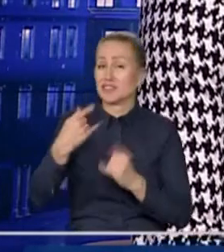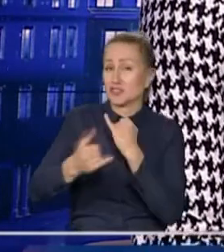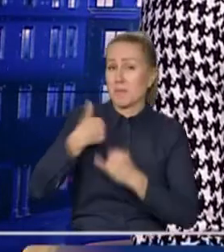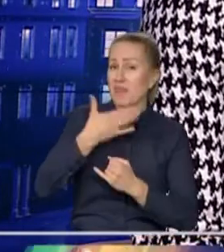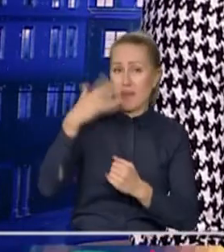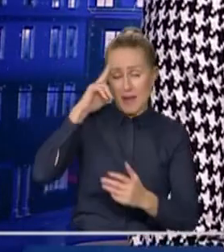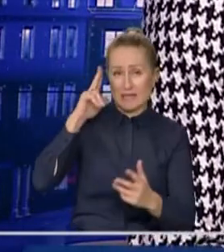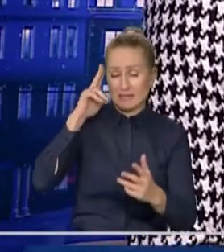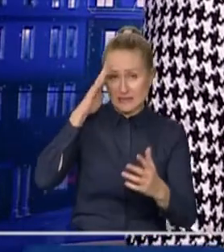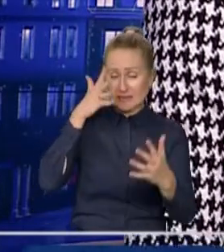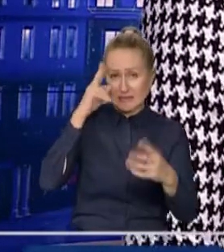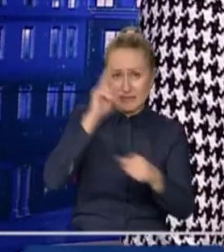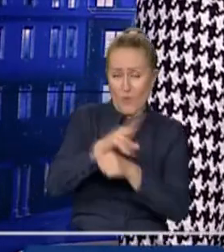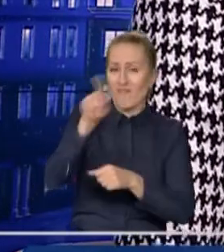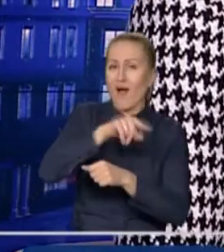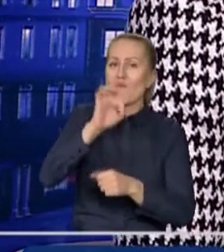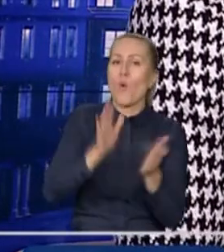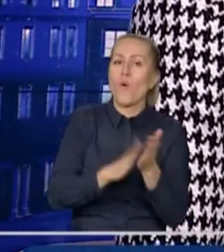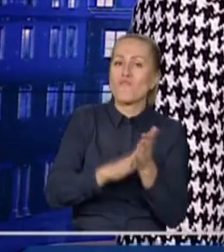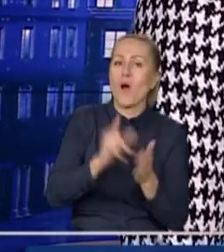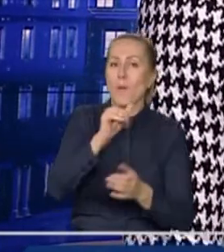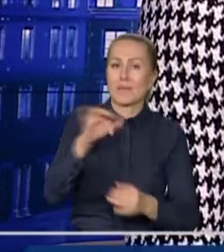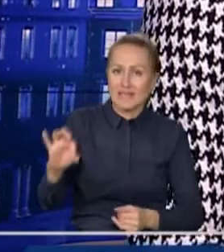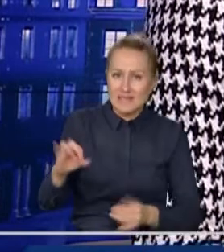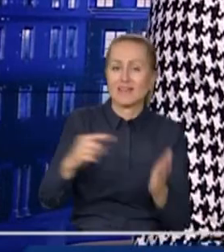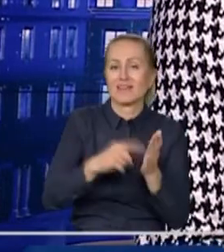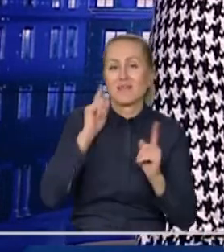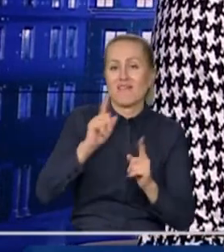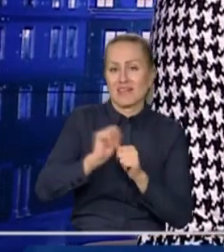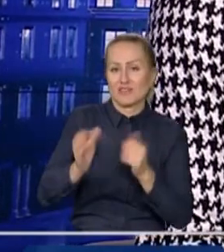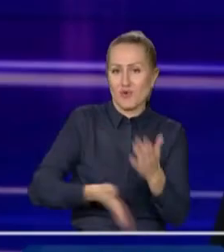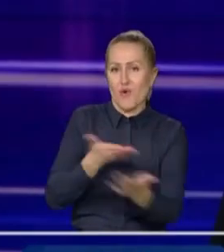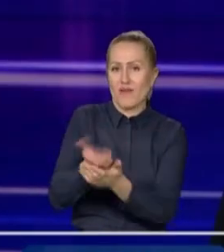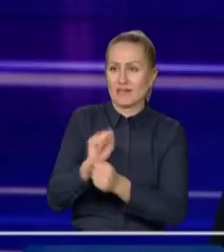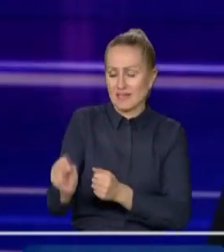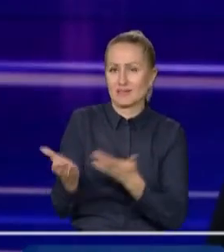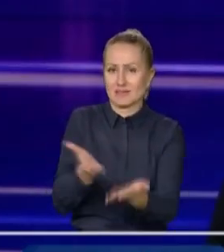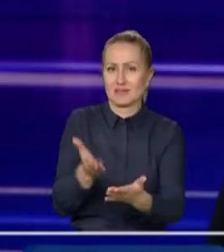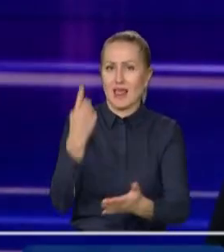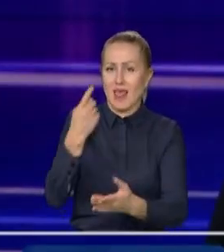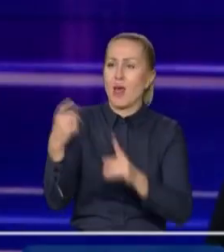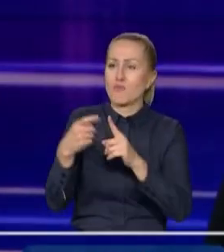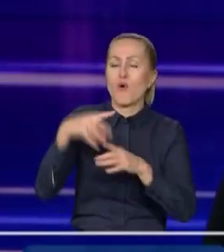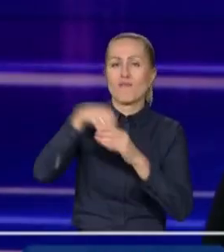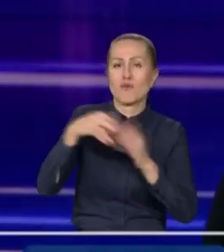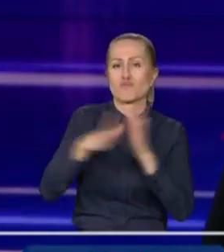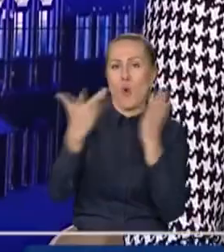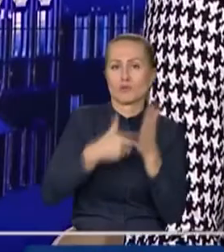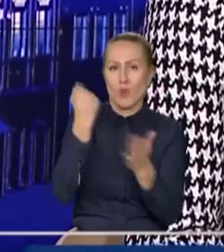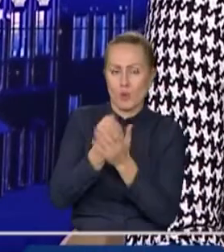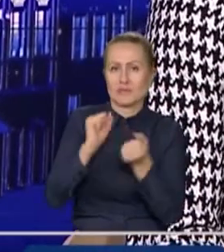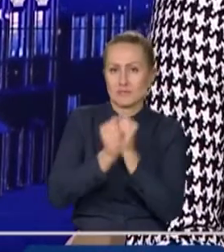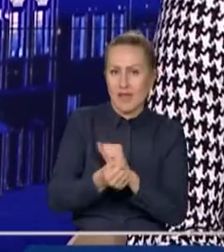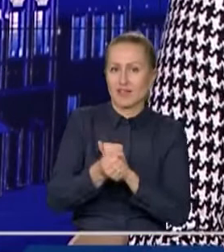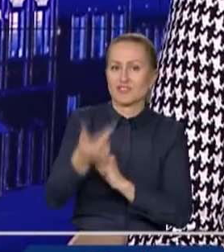do uchwały partii, jakim jest Prawo i Sprawiedliwość, no to jest oferta na stole. Tak. Jeden punkt w Konstytucji zmienić. Dwie trzecie,